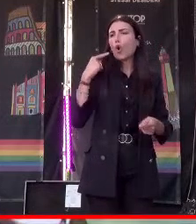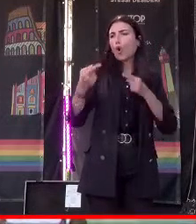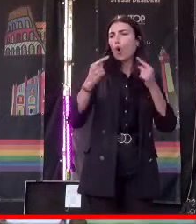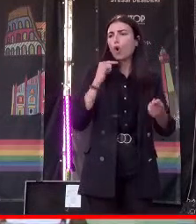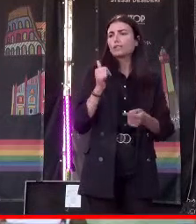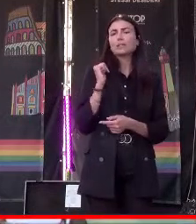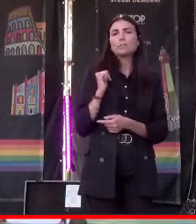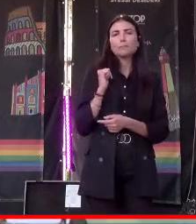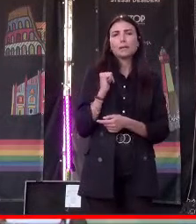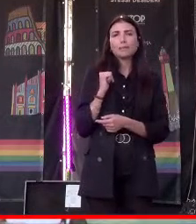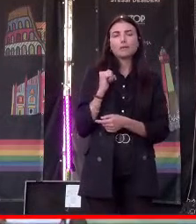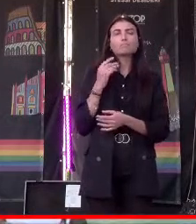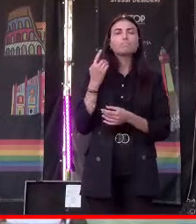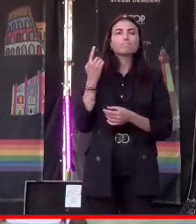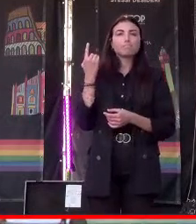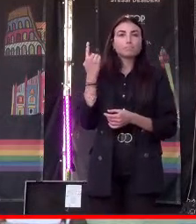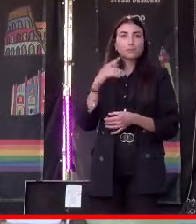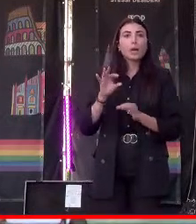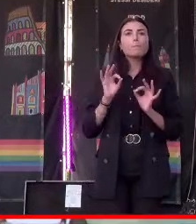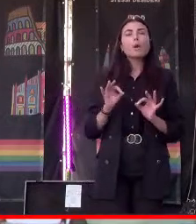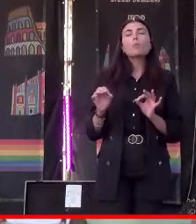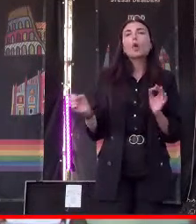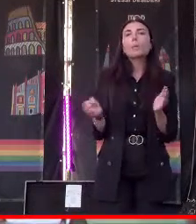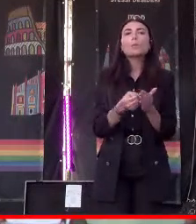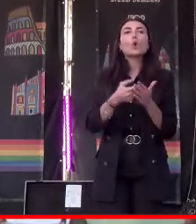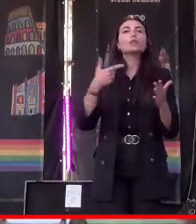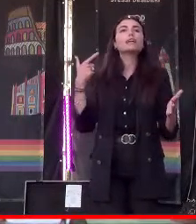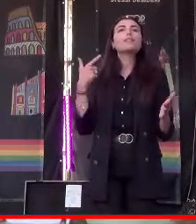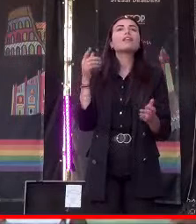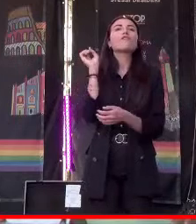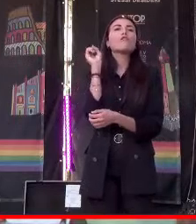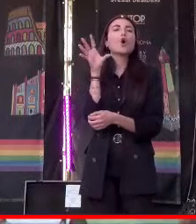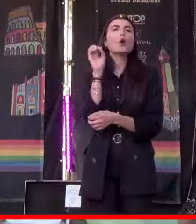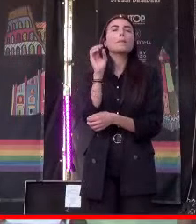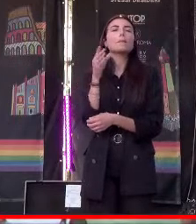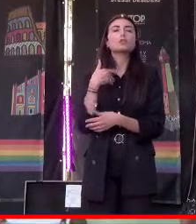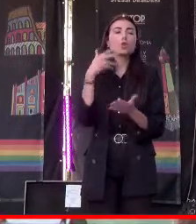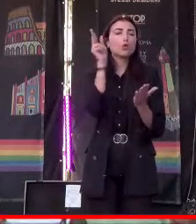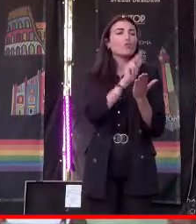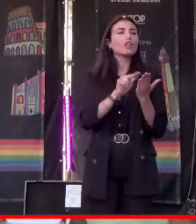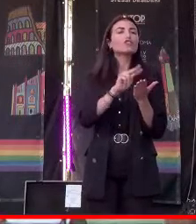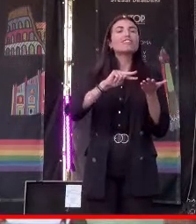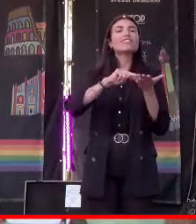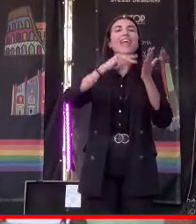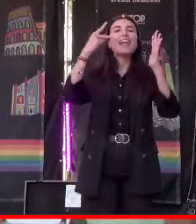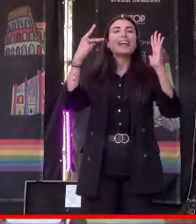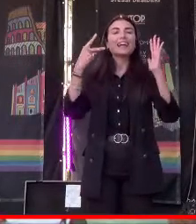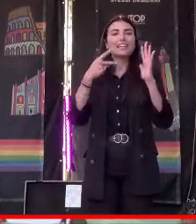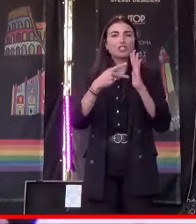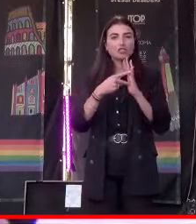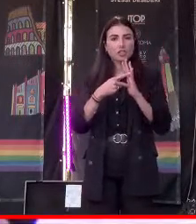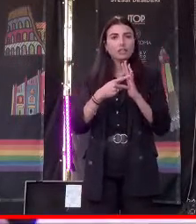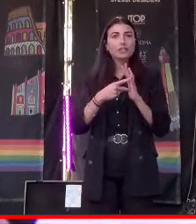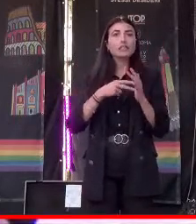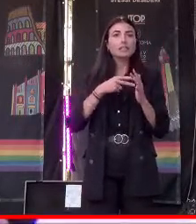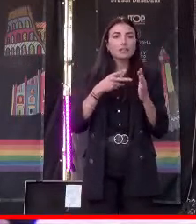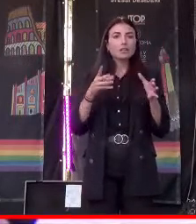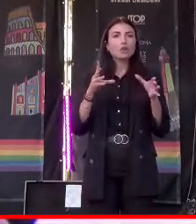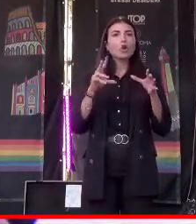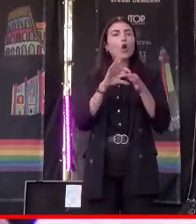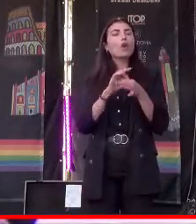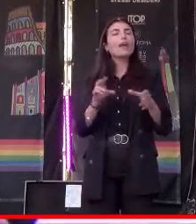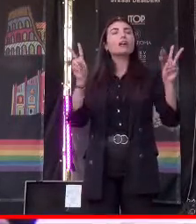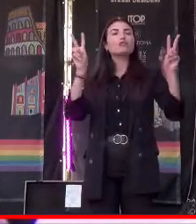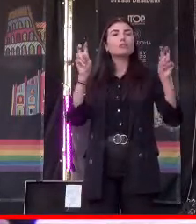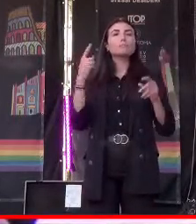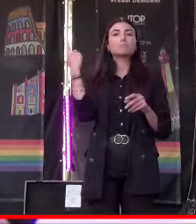importante la formazione degli uffici tecnici e che in merito al tema, e che ci sia il confronto con chi questo